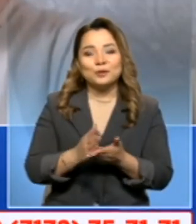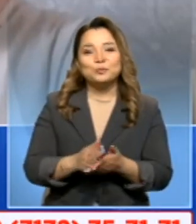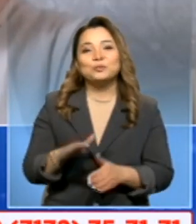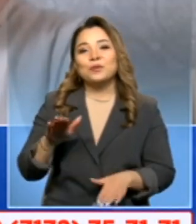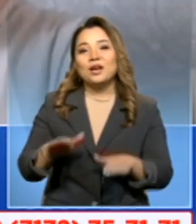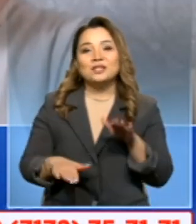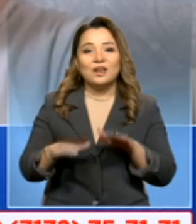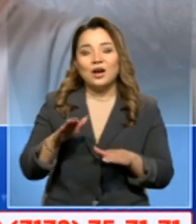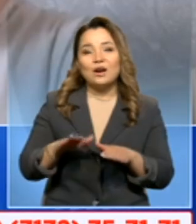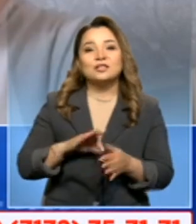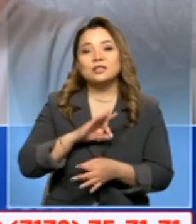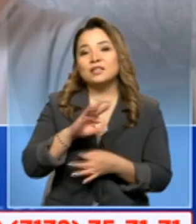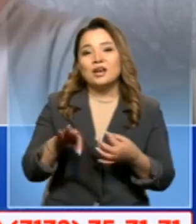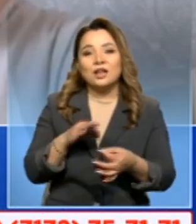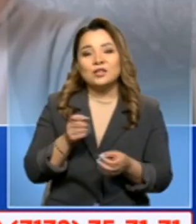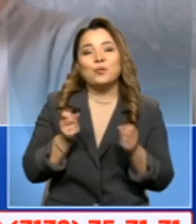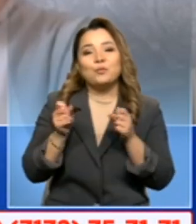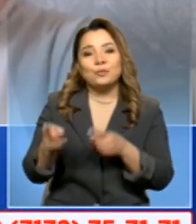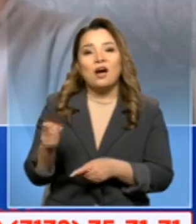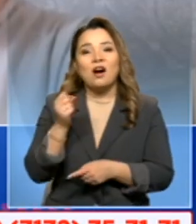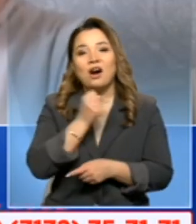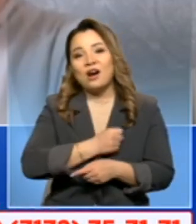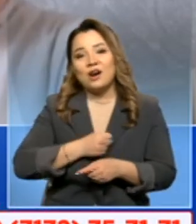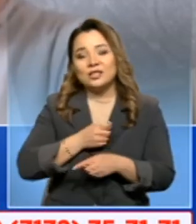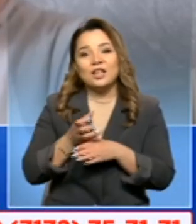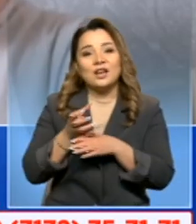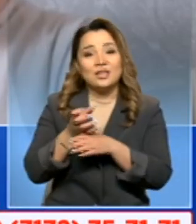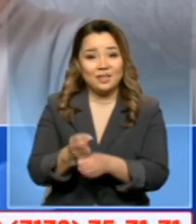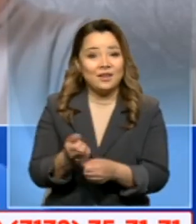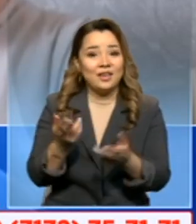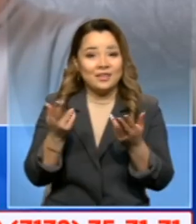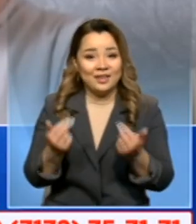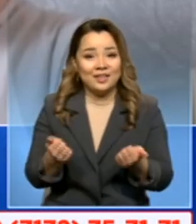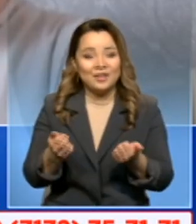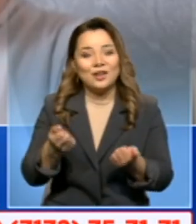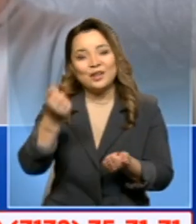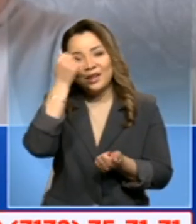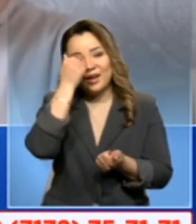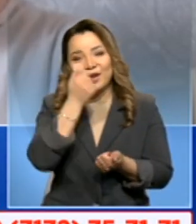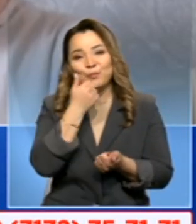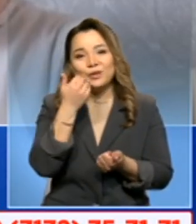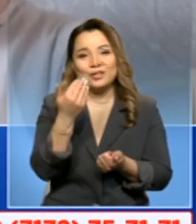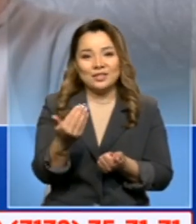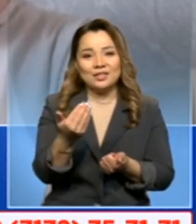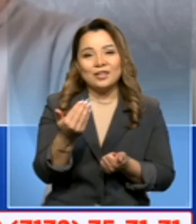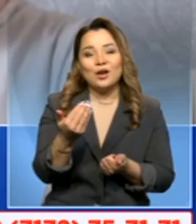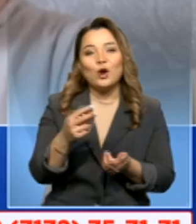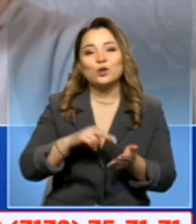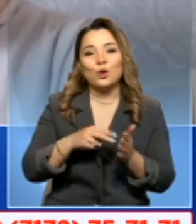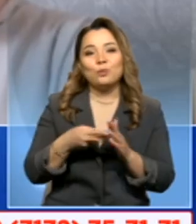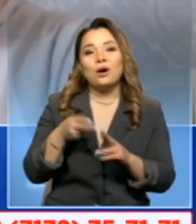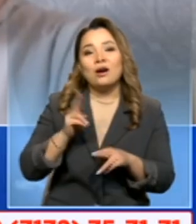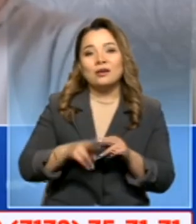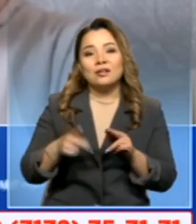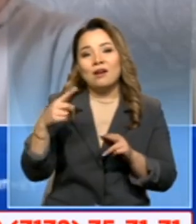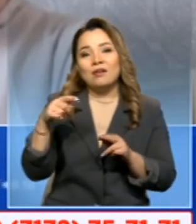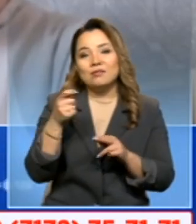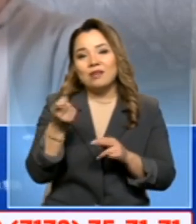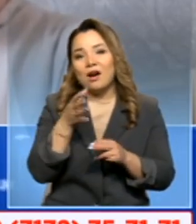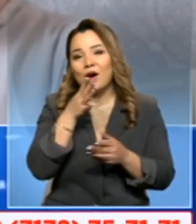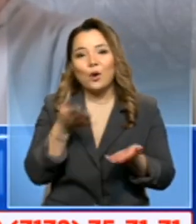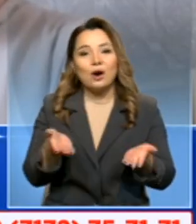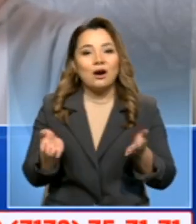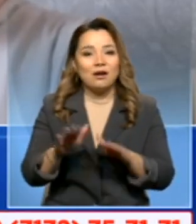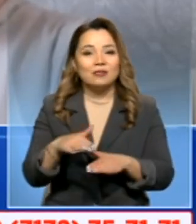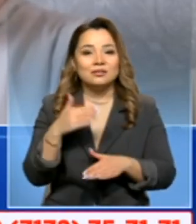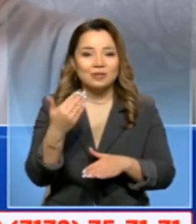Артық салмақпен бірге ашуланатын мінезіңізде кетіп жатыр, иә? Рахмет сізге, Гүлназ. Жоба аяқталуына аз ғана уақыт